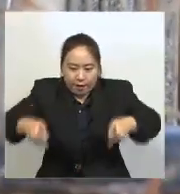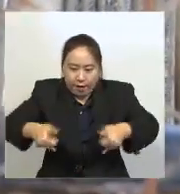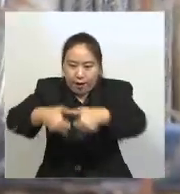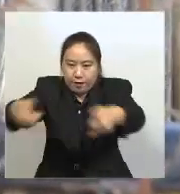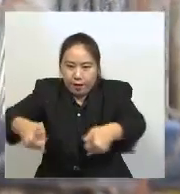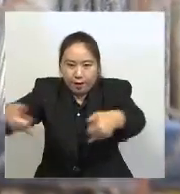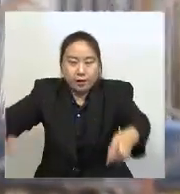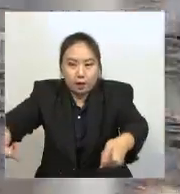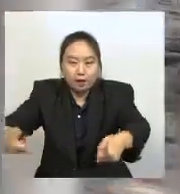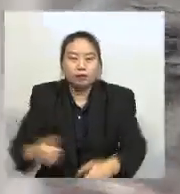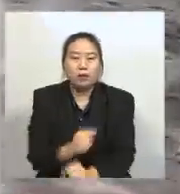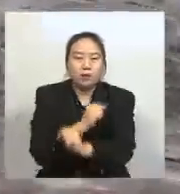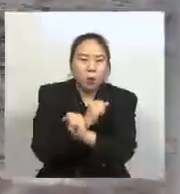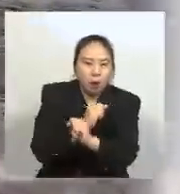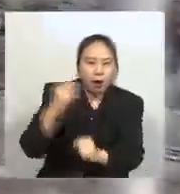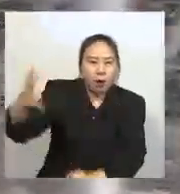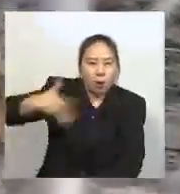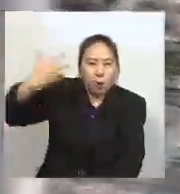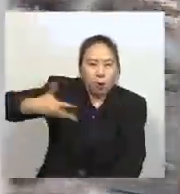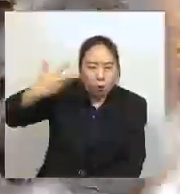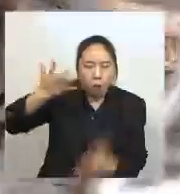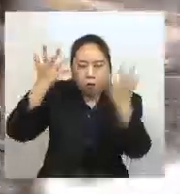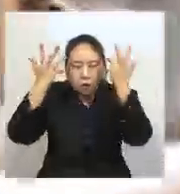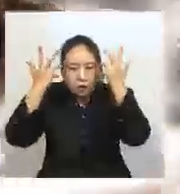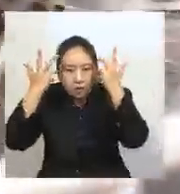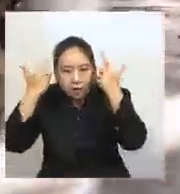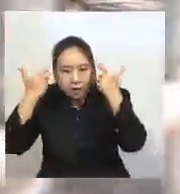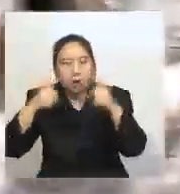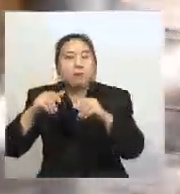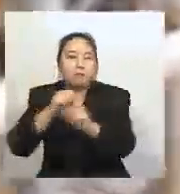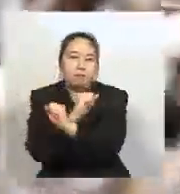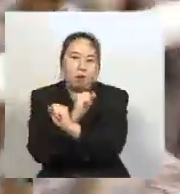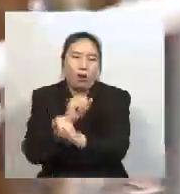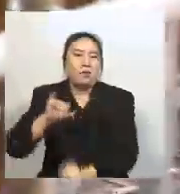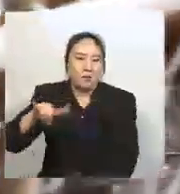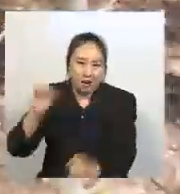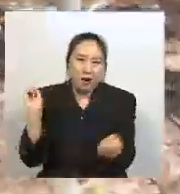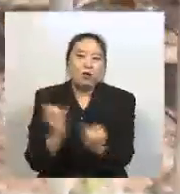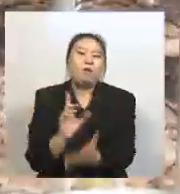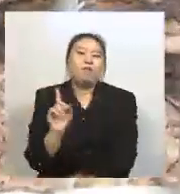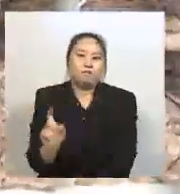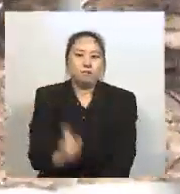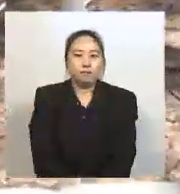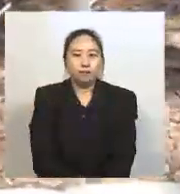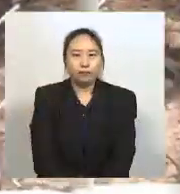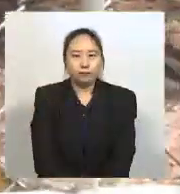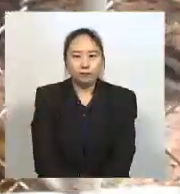ากขึ้นป้องกันเสือร้อนแล้วก็ป้องกันอาการเครียดซึ่งอาจจะเป็นสาเหตุหนึ่งของการตายค่ะ